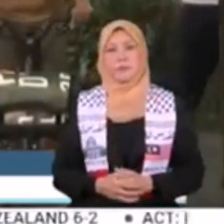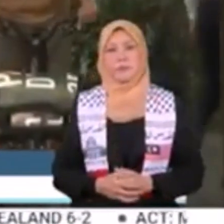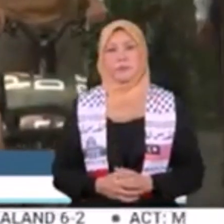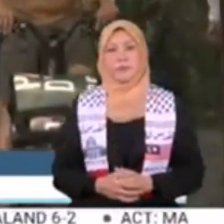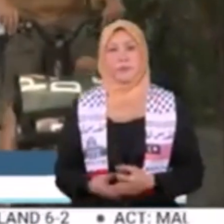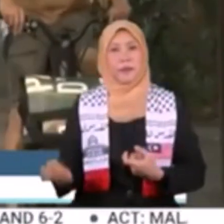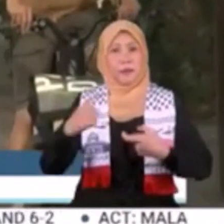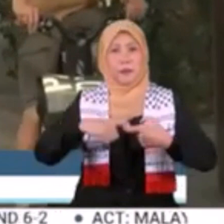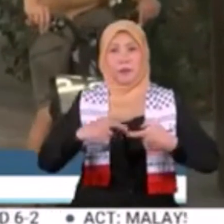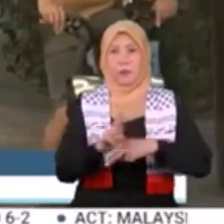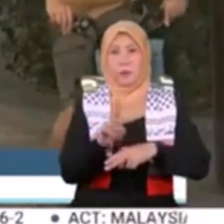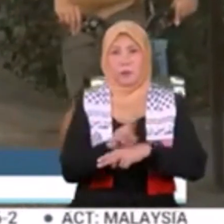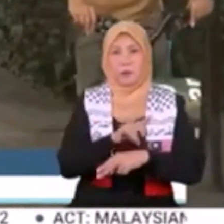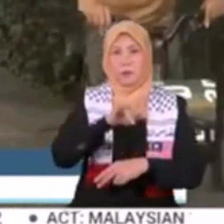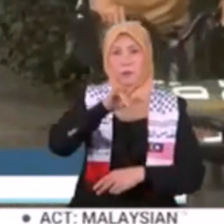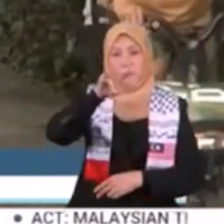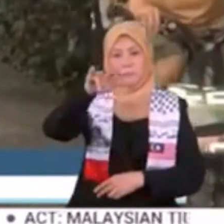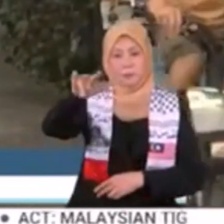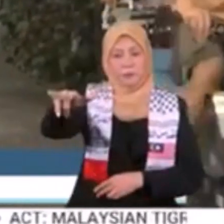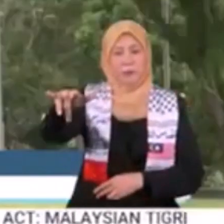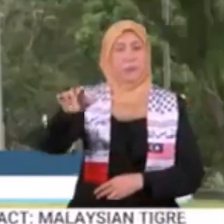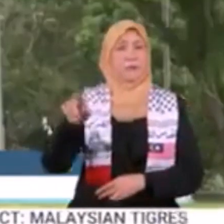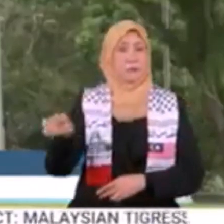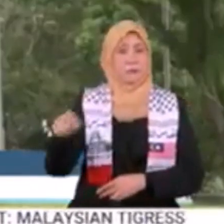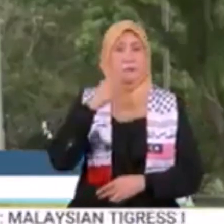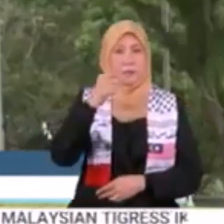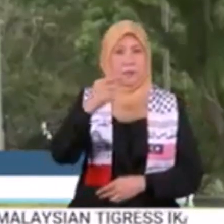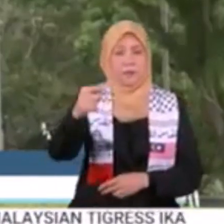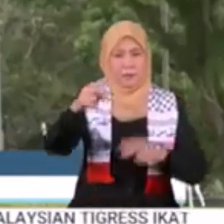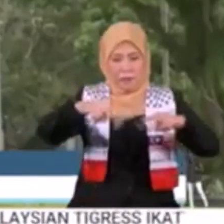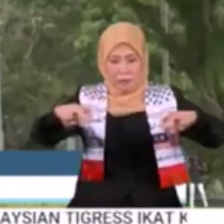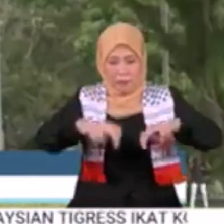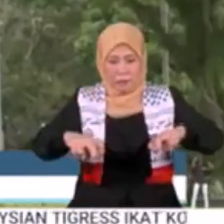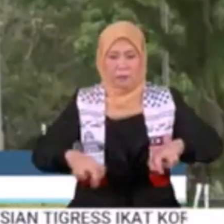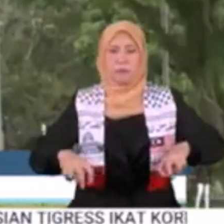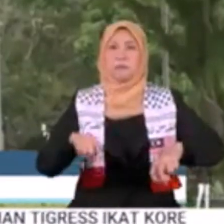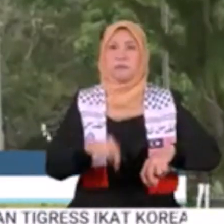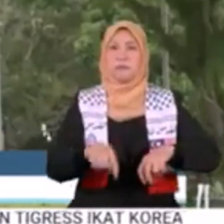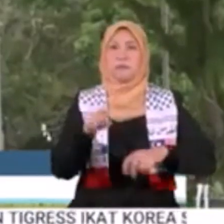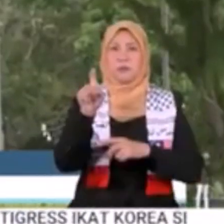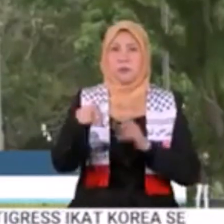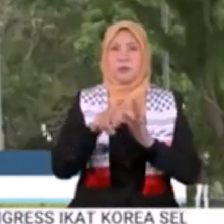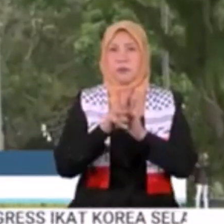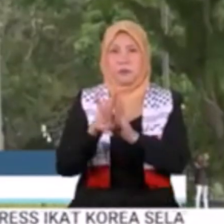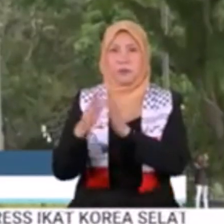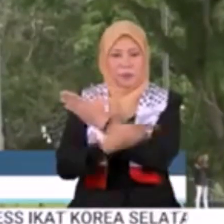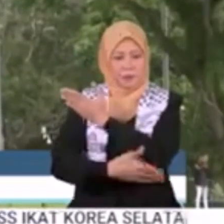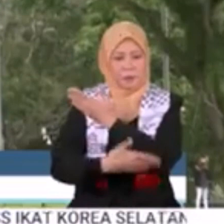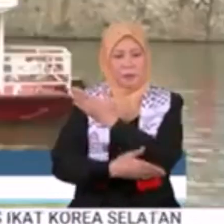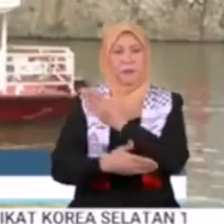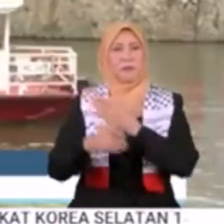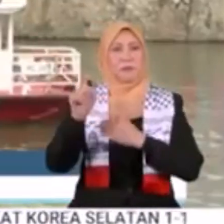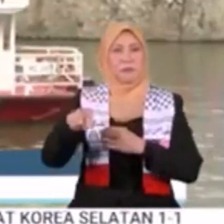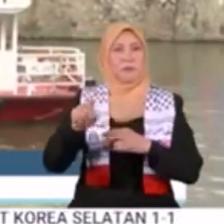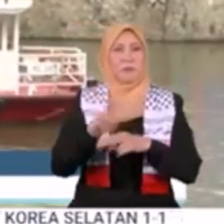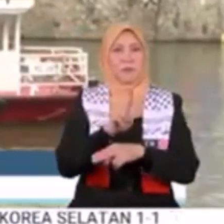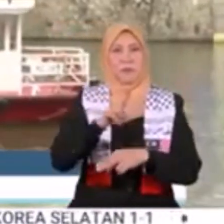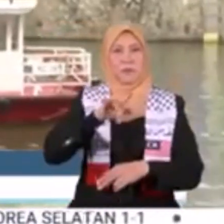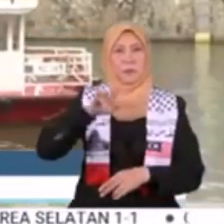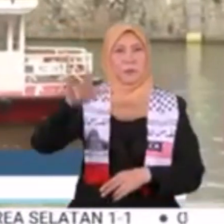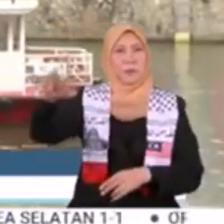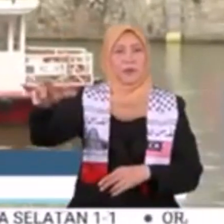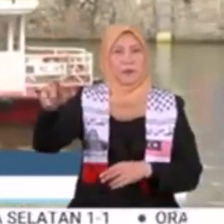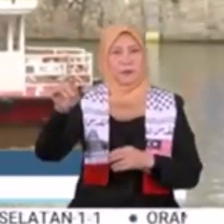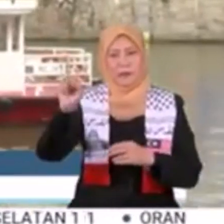Sementara itu, berhubung penggunaan ruang udara, Dr. Casey menyatakan kajian semula pengaturan delegasi bagi menyediakan perkhidmatan trafik udara di